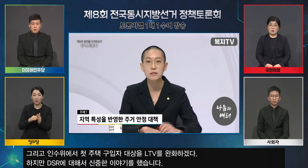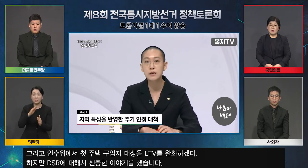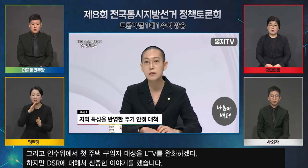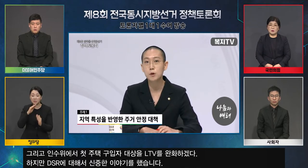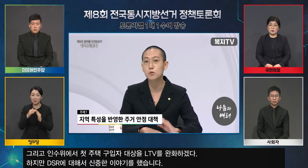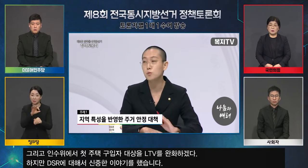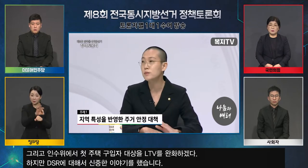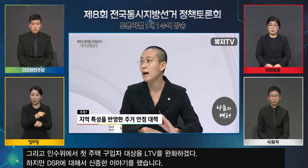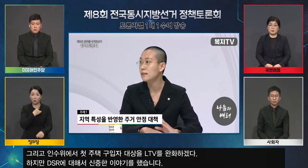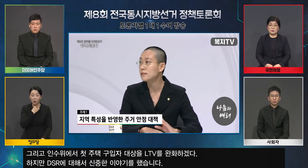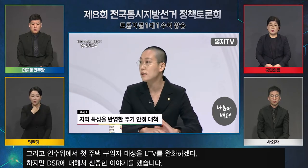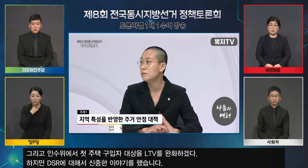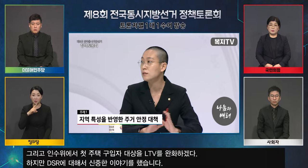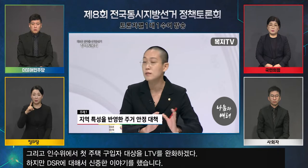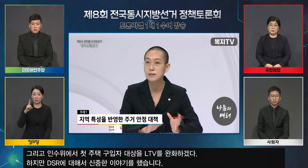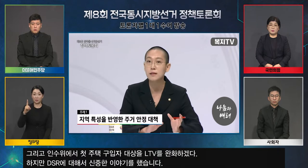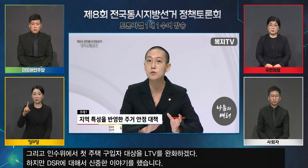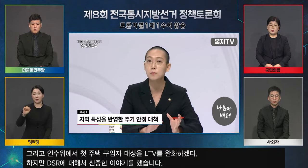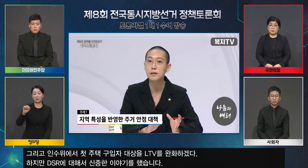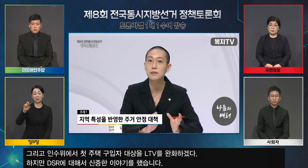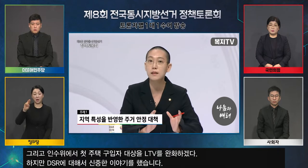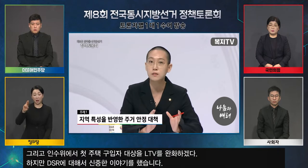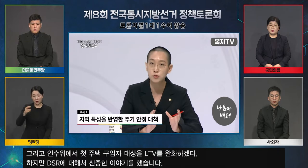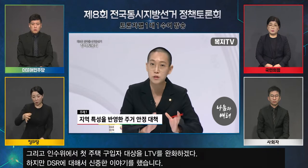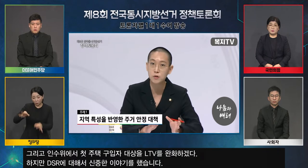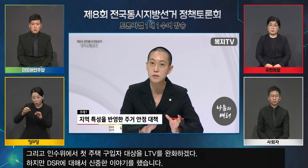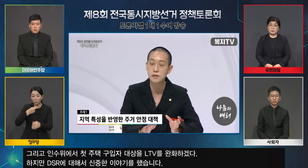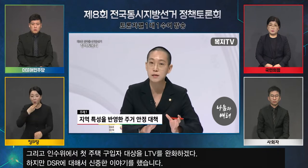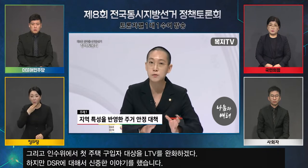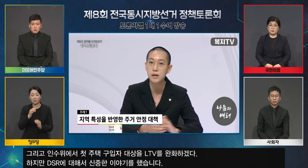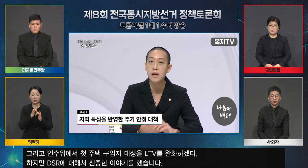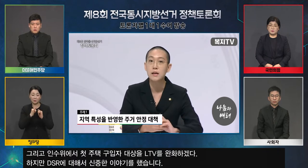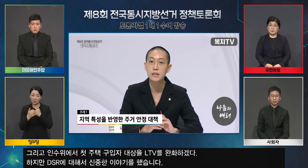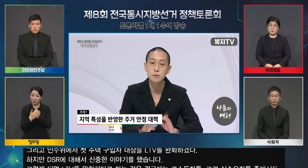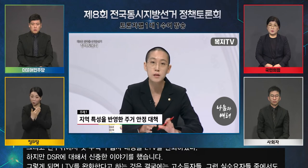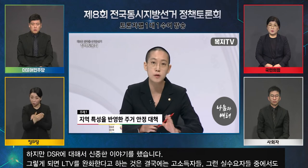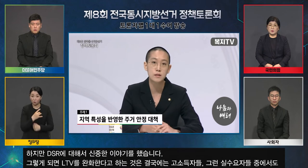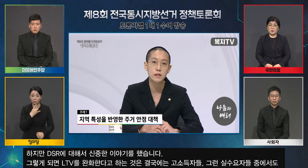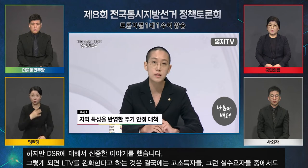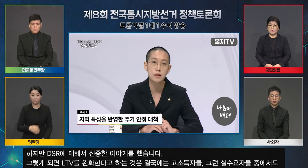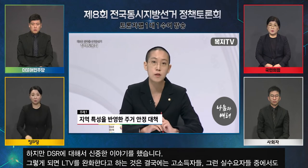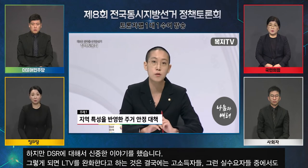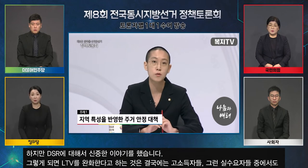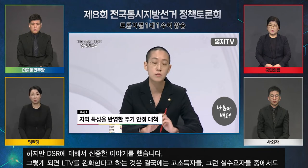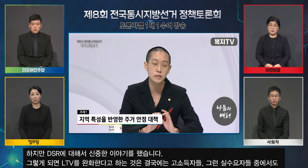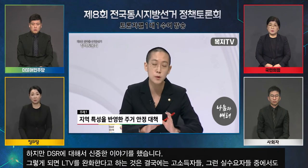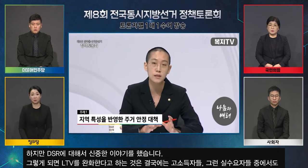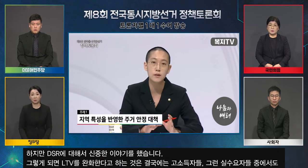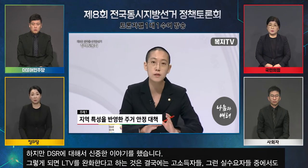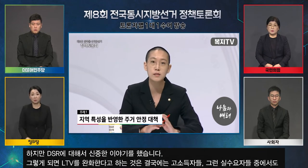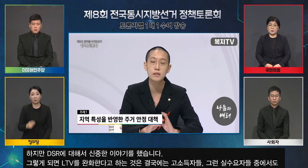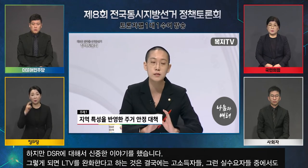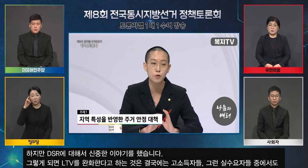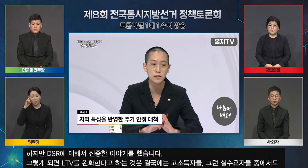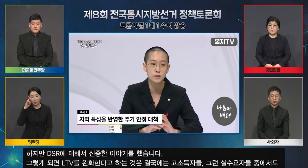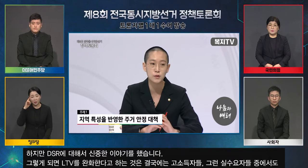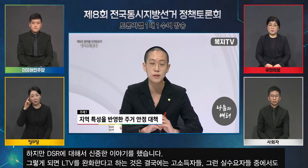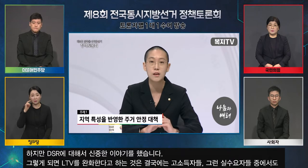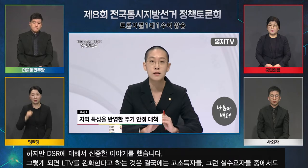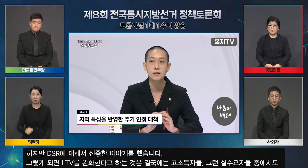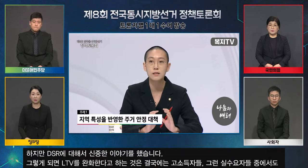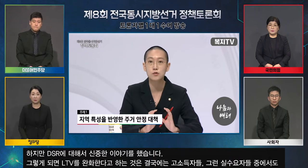DSR이 별로 높지 않은 사람들을 대상으로만 혜택을 주는 것이기 때문에 이미 굉장히 심화되어 있는